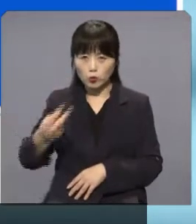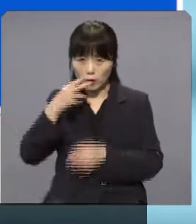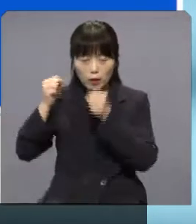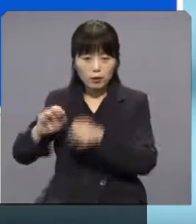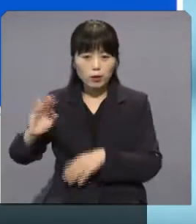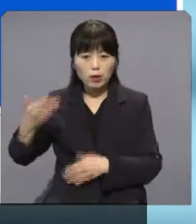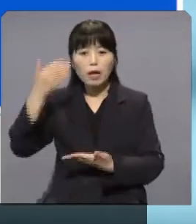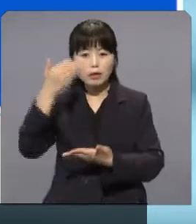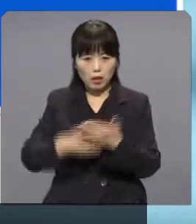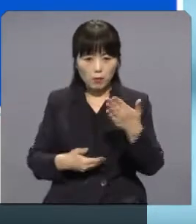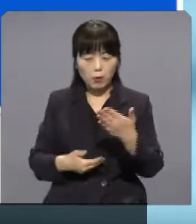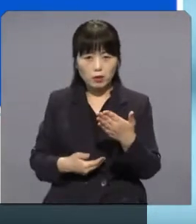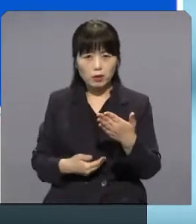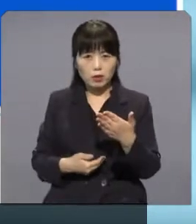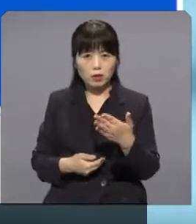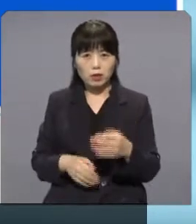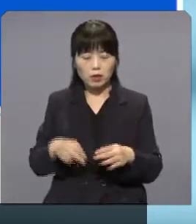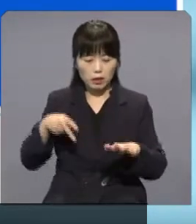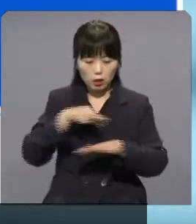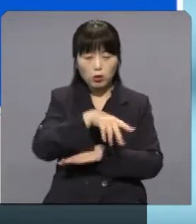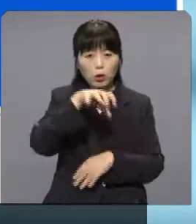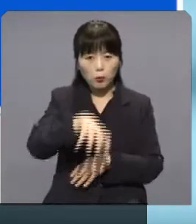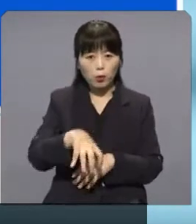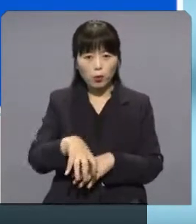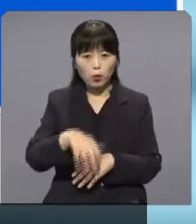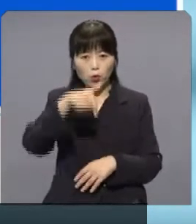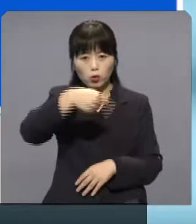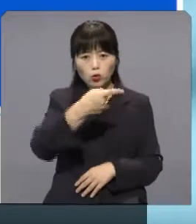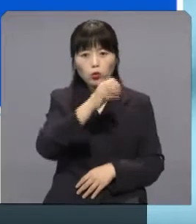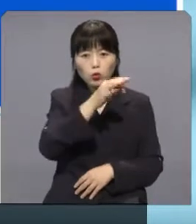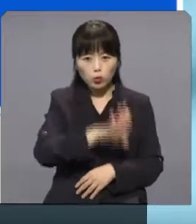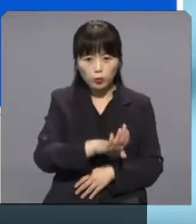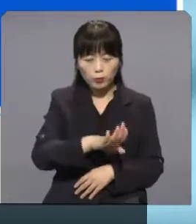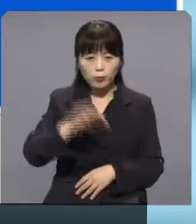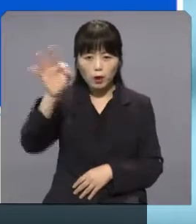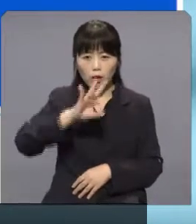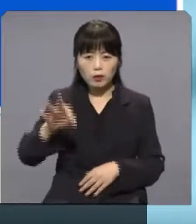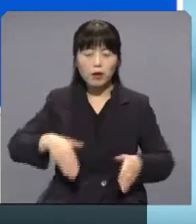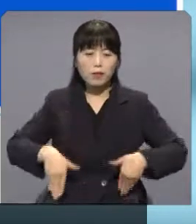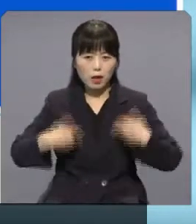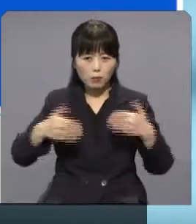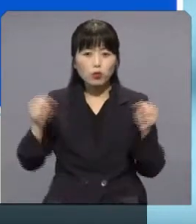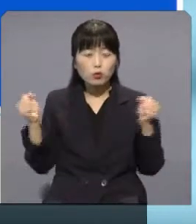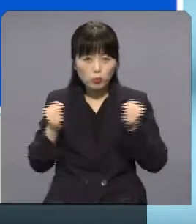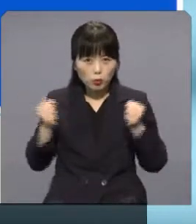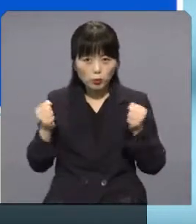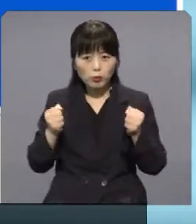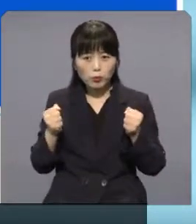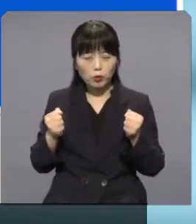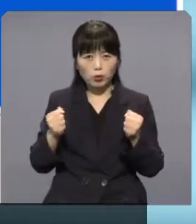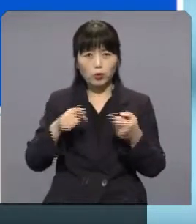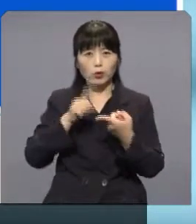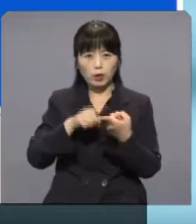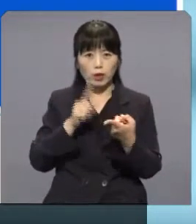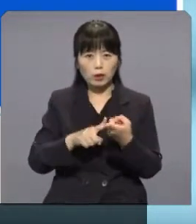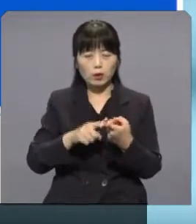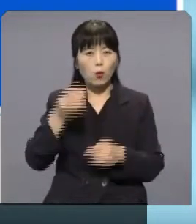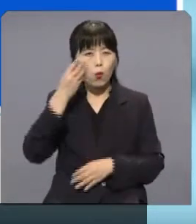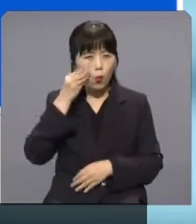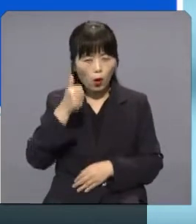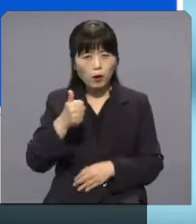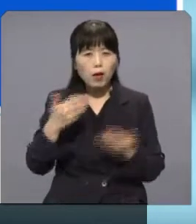하지만 그 나머지 이건 건널목에 나갈 수 있는 9 그 연천 남부 연천 북부 건널목 옷 은 원활한